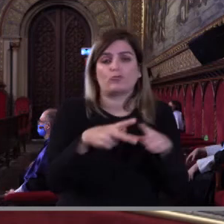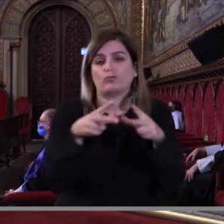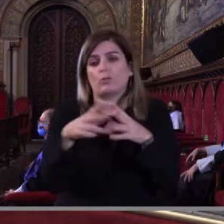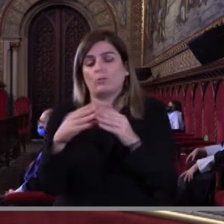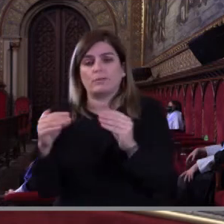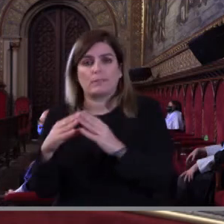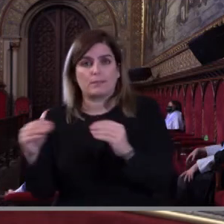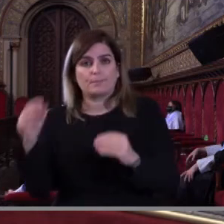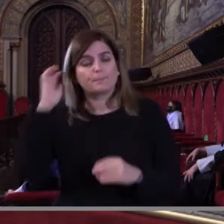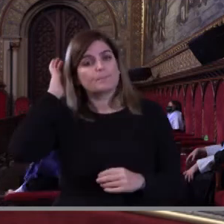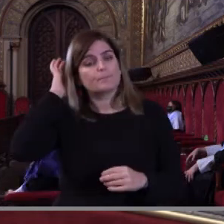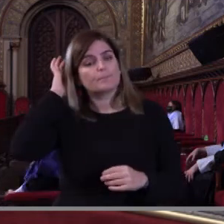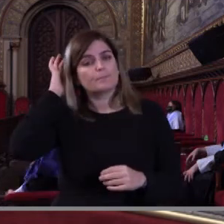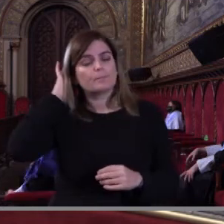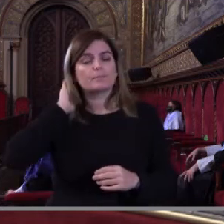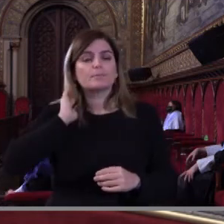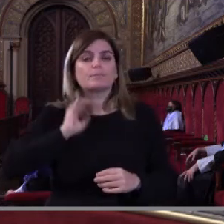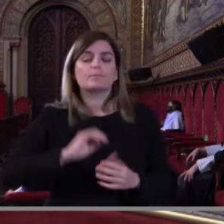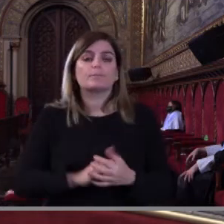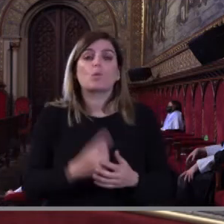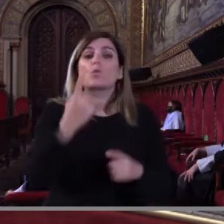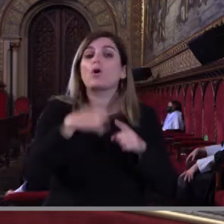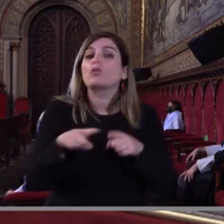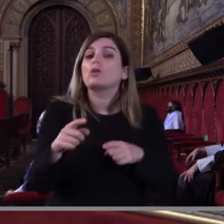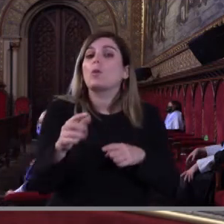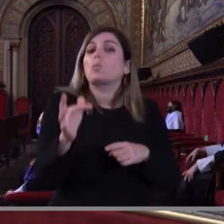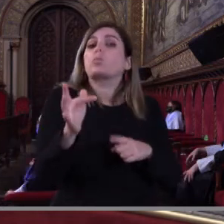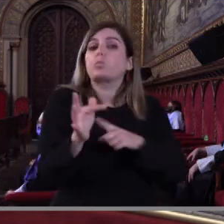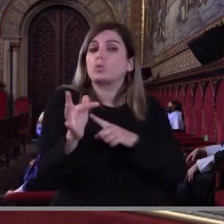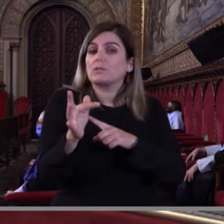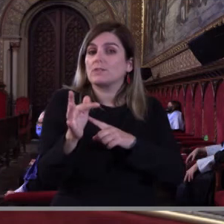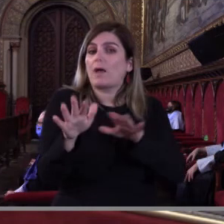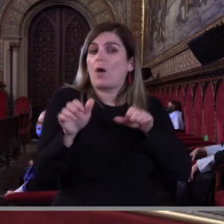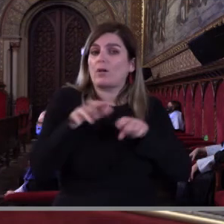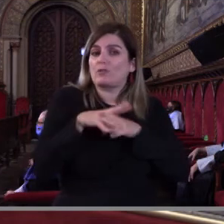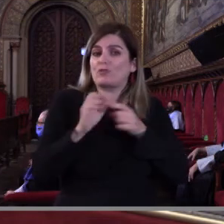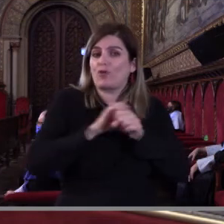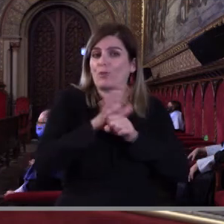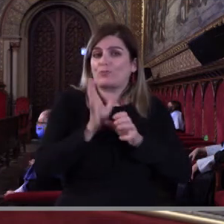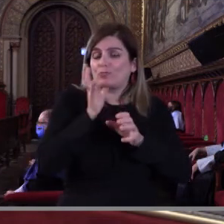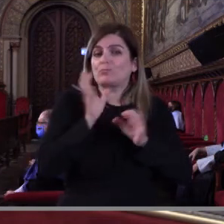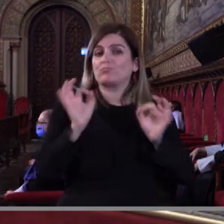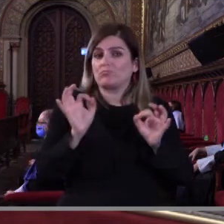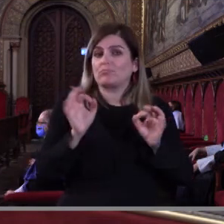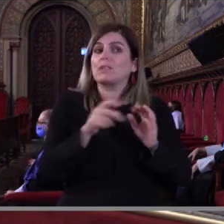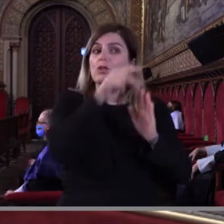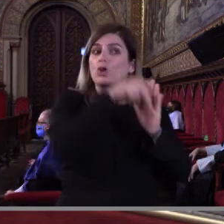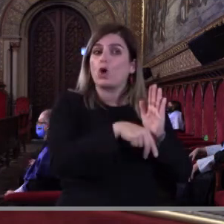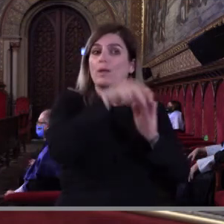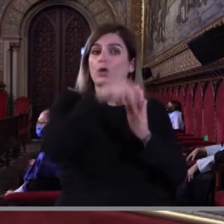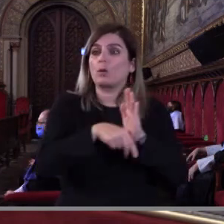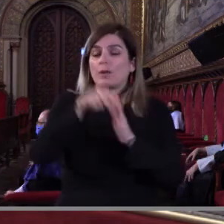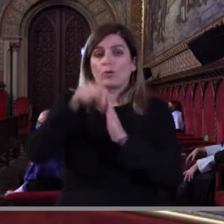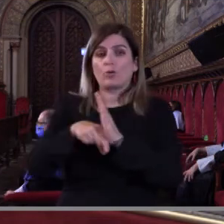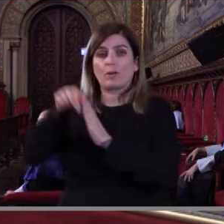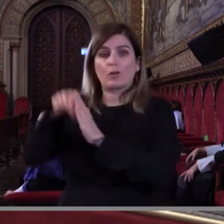universitària. No? Una nota positiva dintre del panorama que hi ha, les diferents mesures que s'han